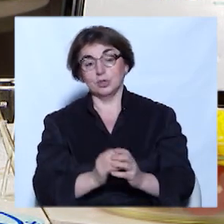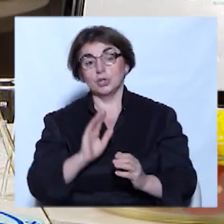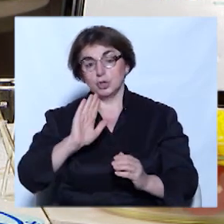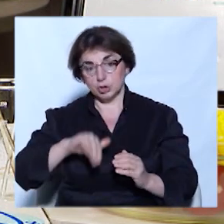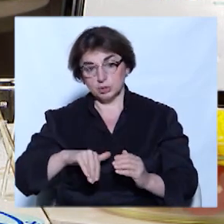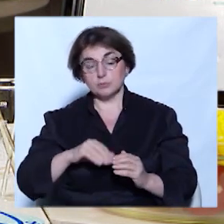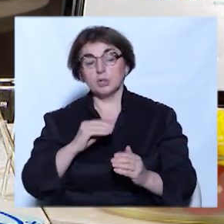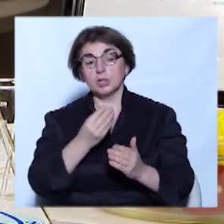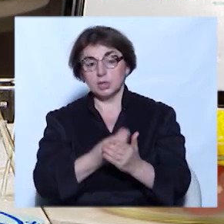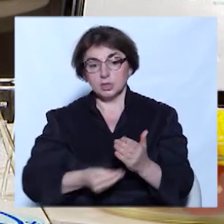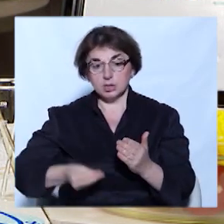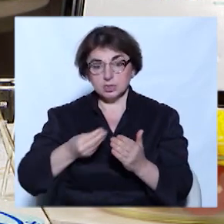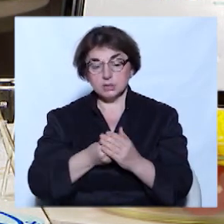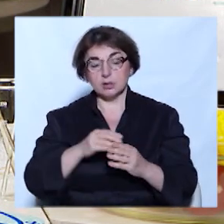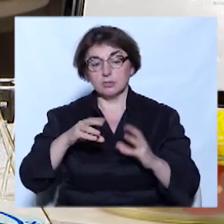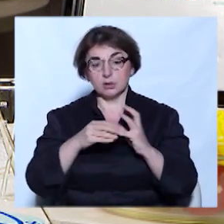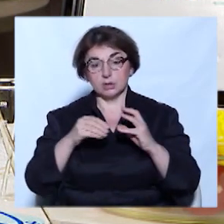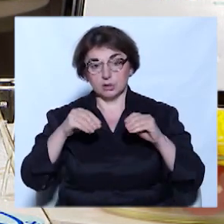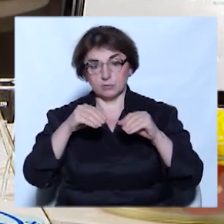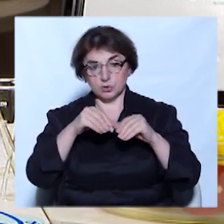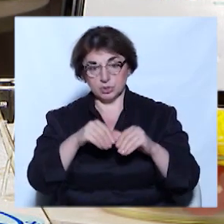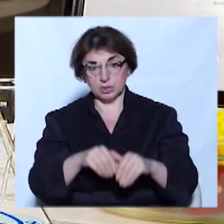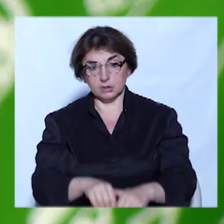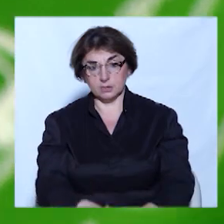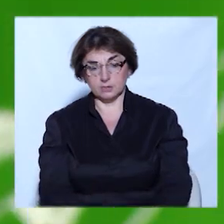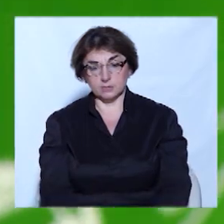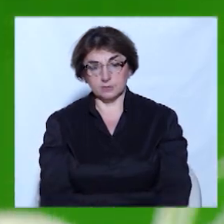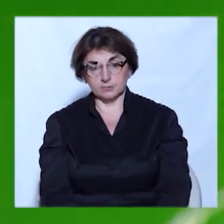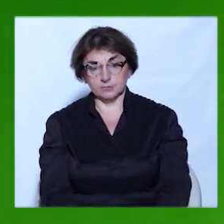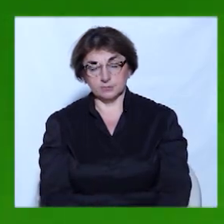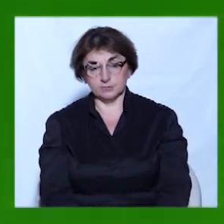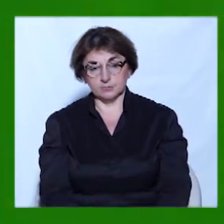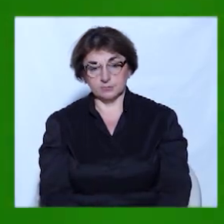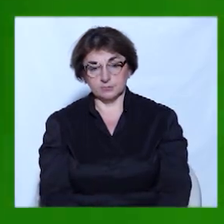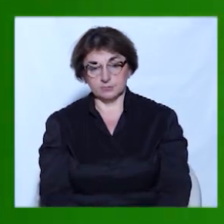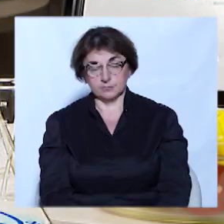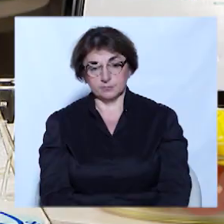შემდეგ ისევ ავიღოთ ქვიშის ფენა.